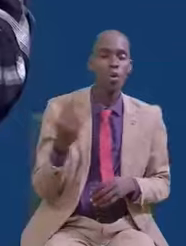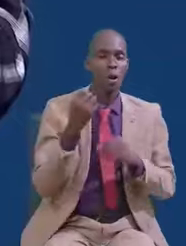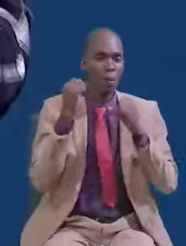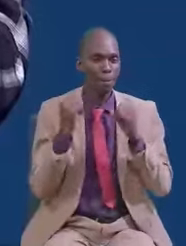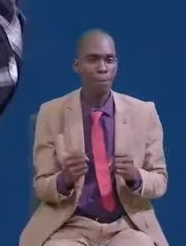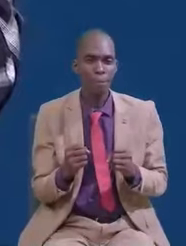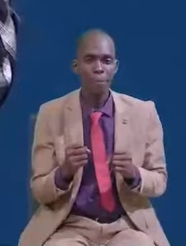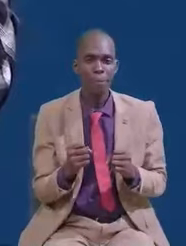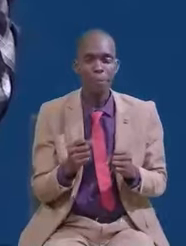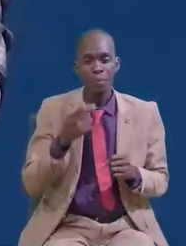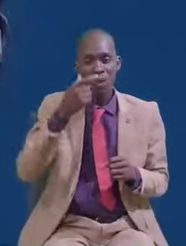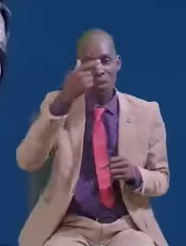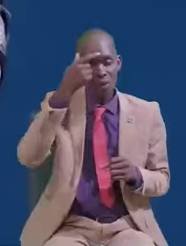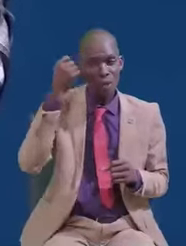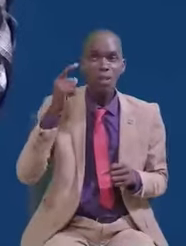parce qu'il est parfait,